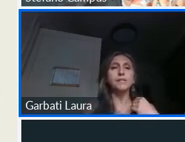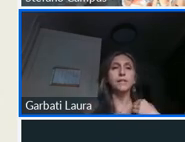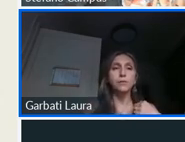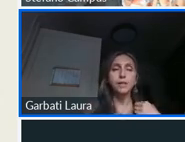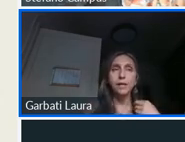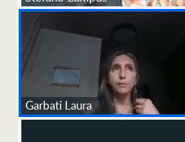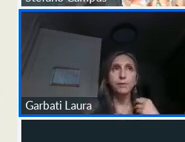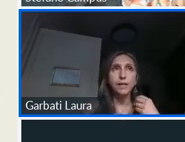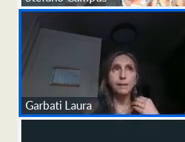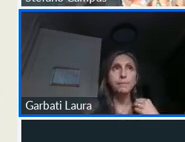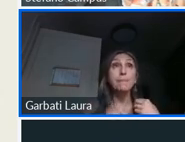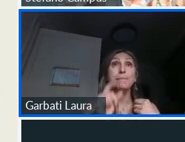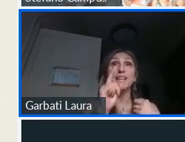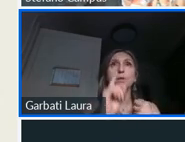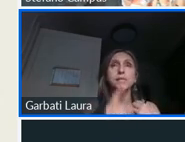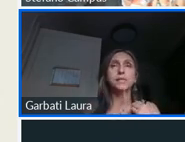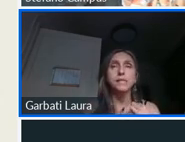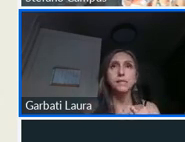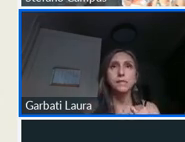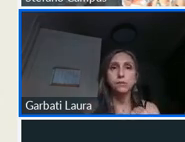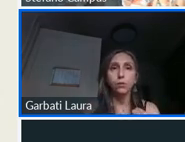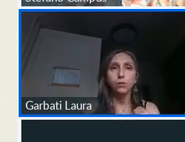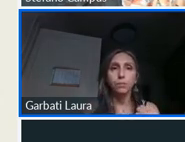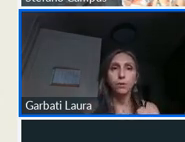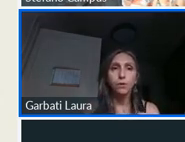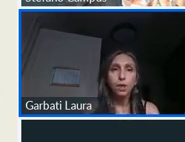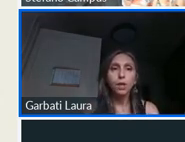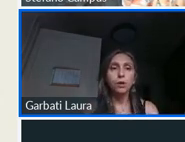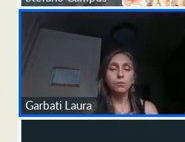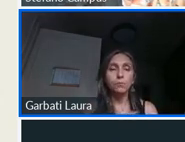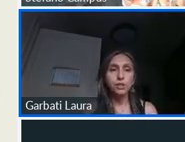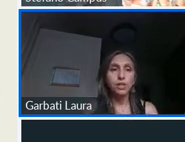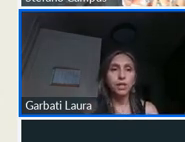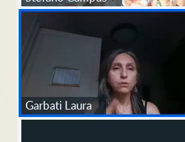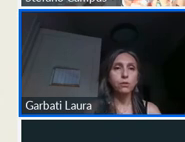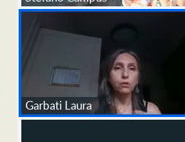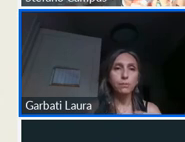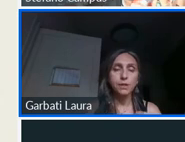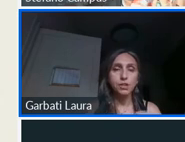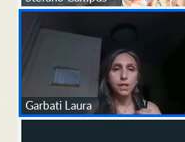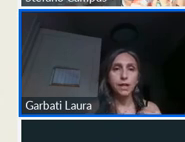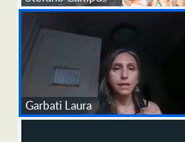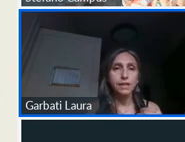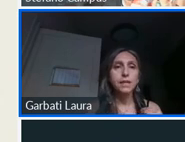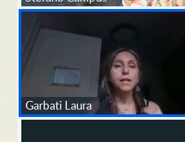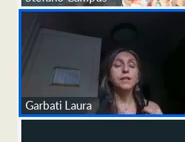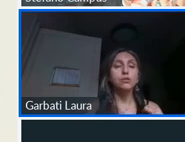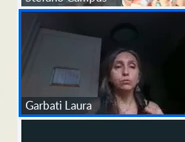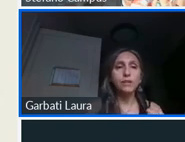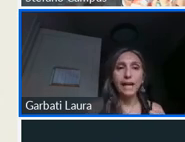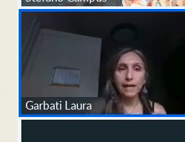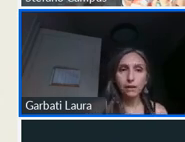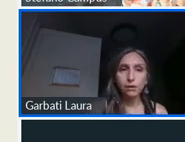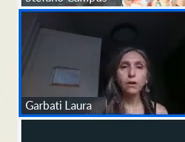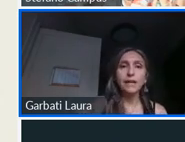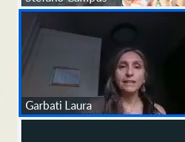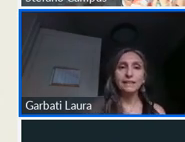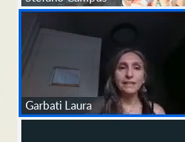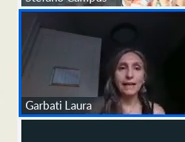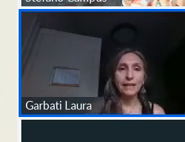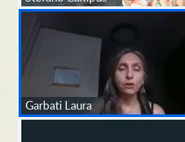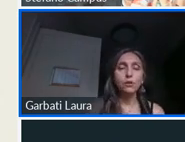diritto di eseguire il programma per qualsiasi scopo, commerciale o non commerciale,